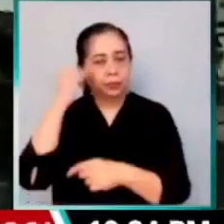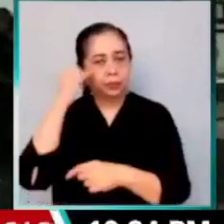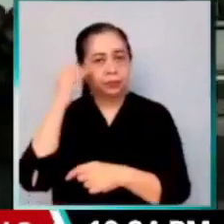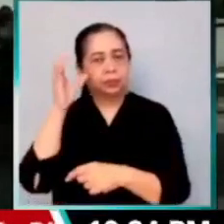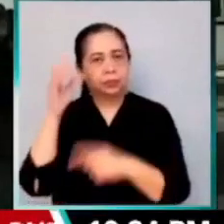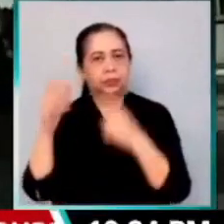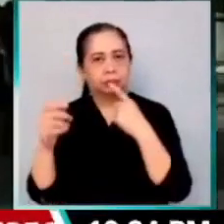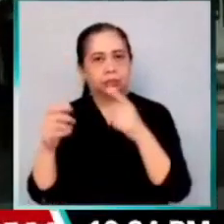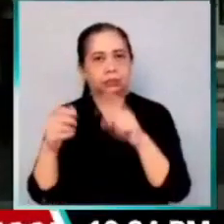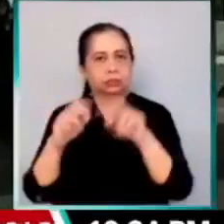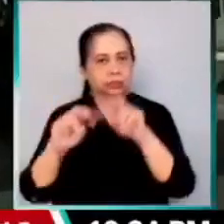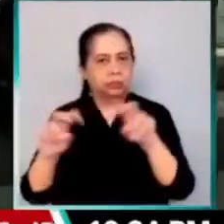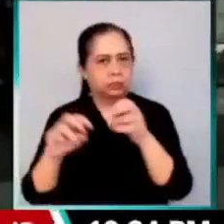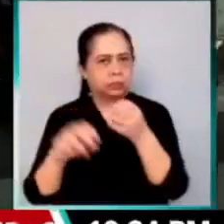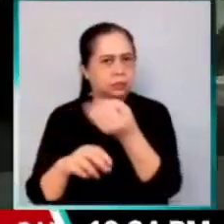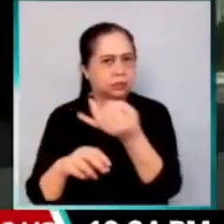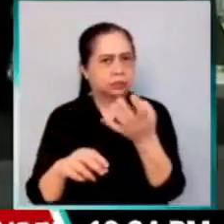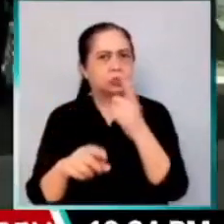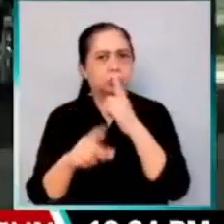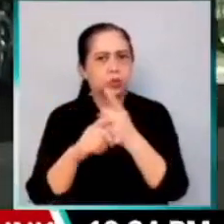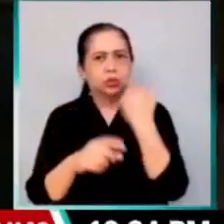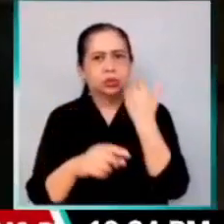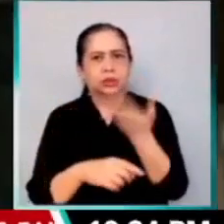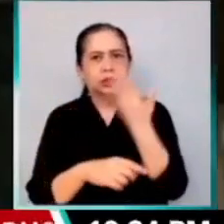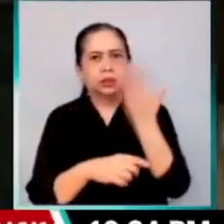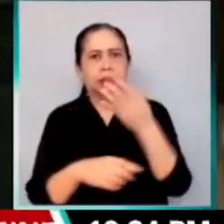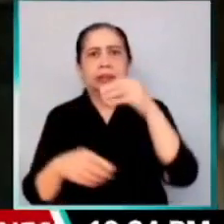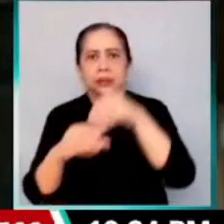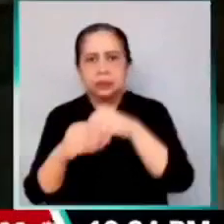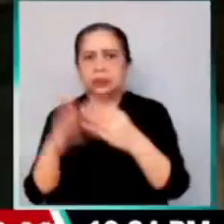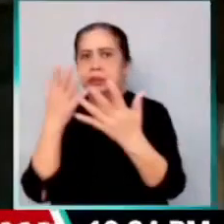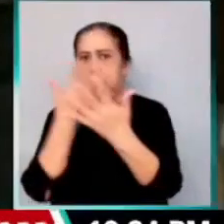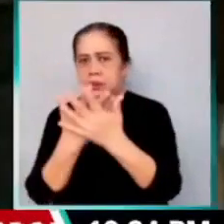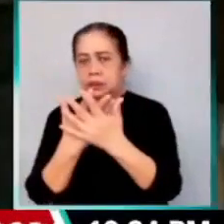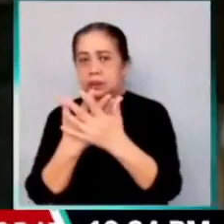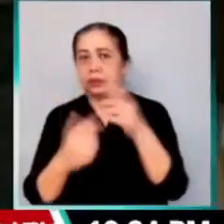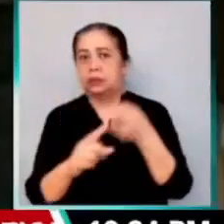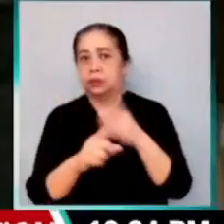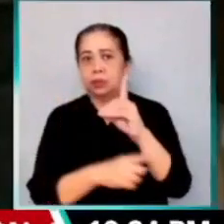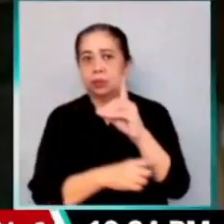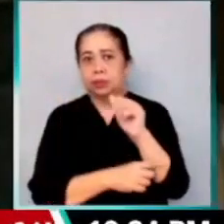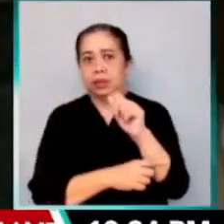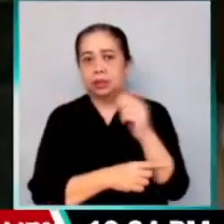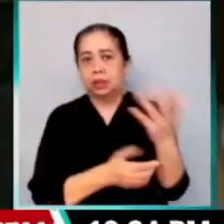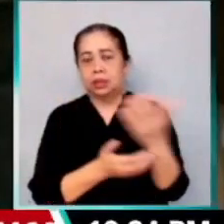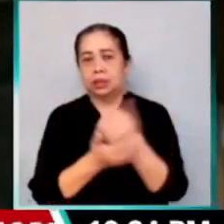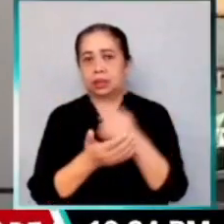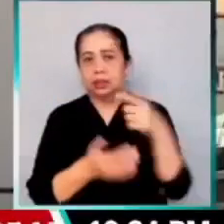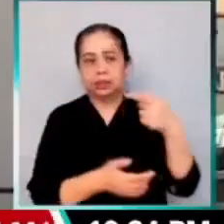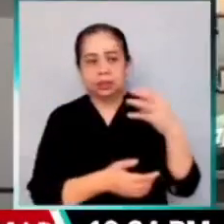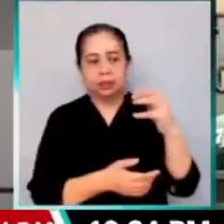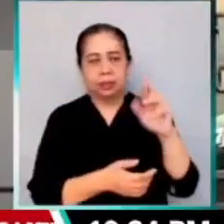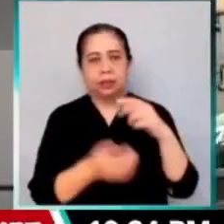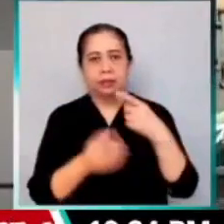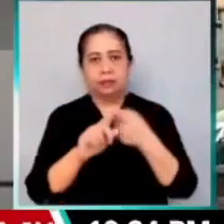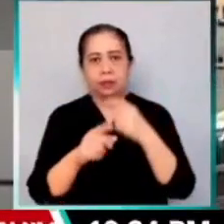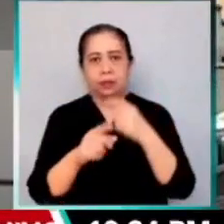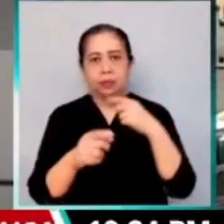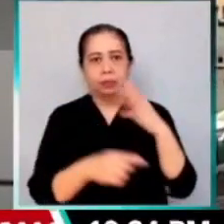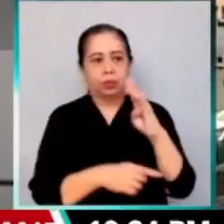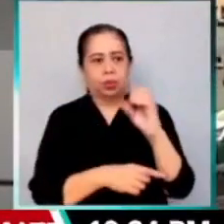bilang ng mga namamatay na inmate sa loob ng bilibid. Sa datos na nakalap ng GMA News Research mula sa Bucor, namatay ang